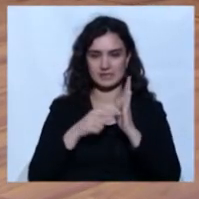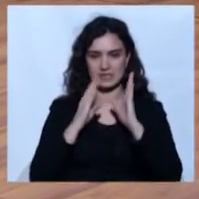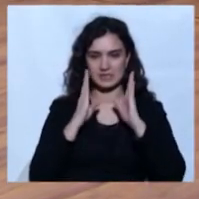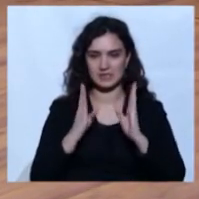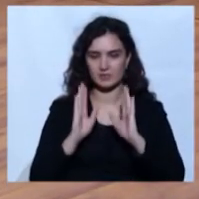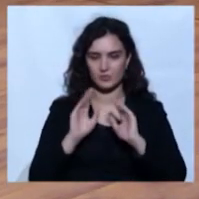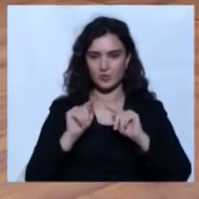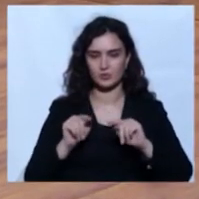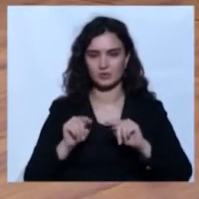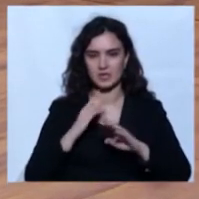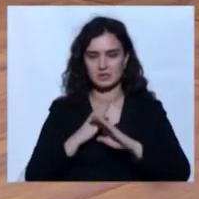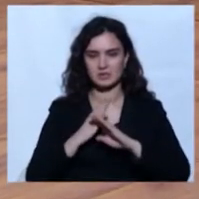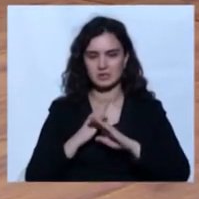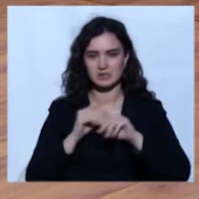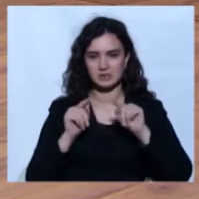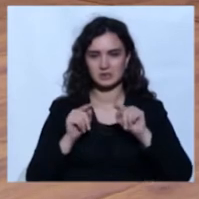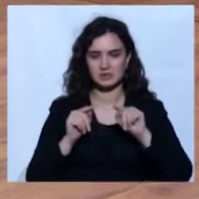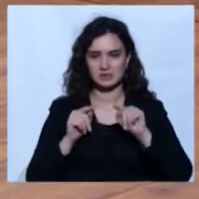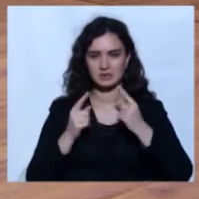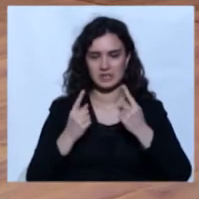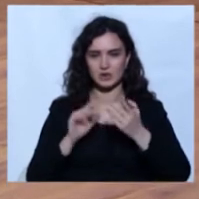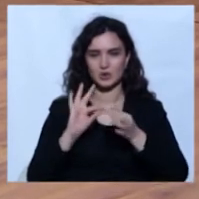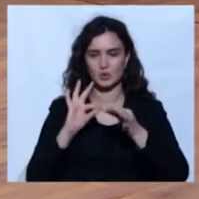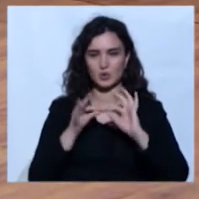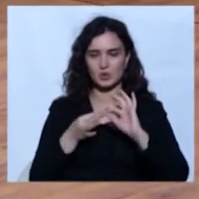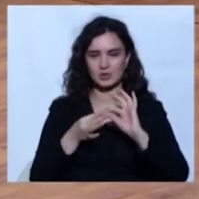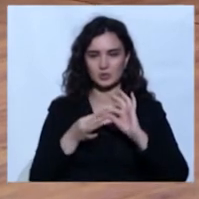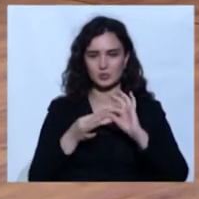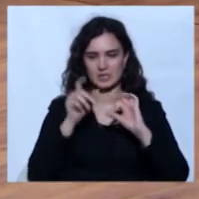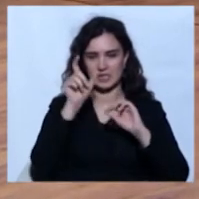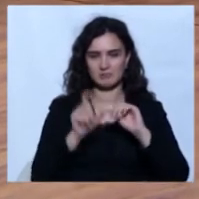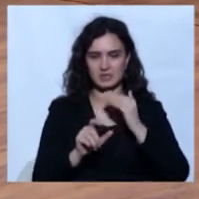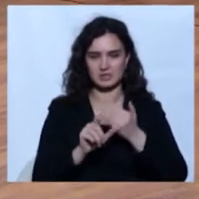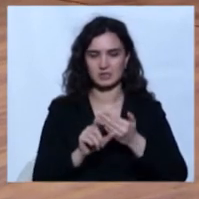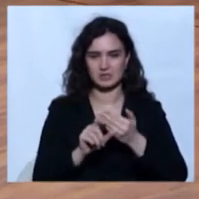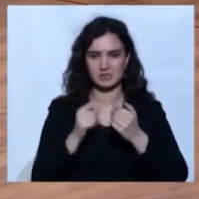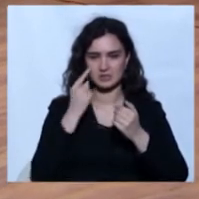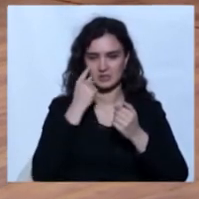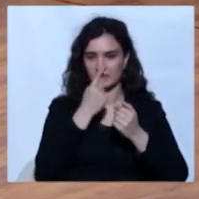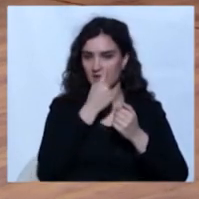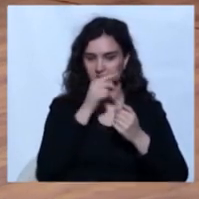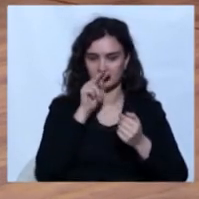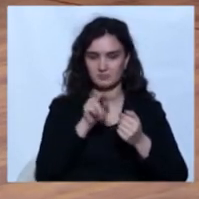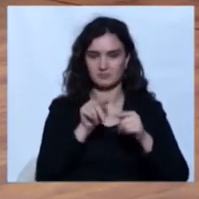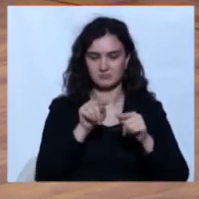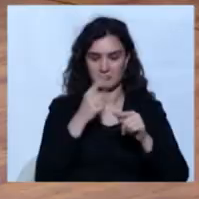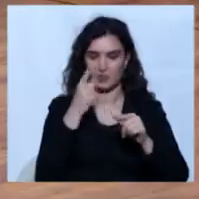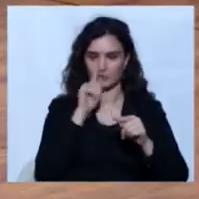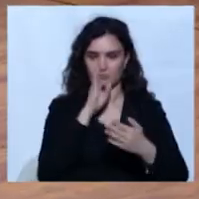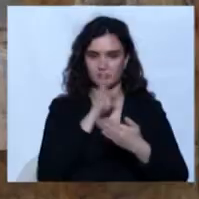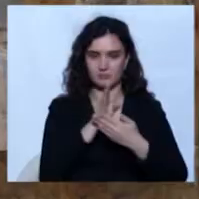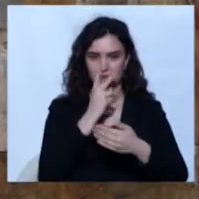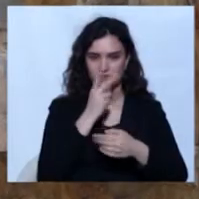წერტილი, რომელიც არის გათვლილი ერთი კონკრეტული ადამიანის თვალზე. რას ნიშნავს